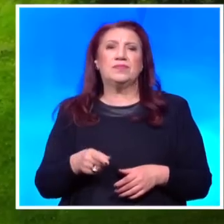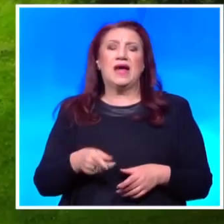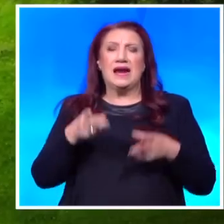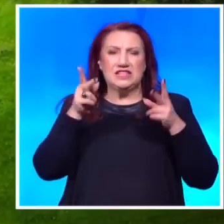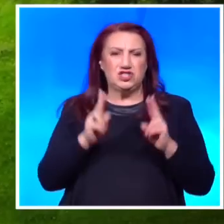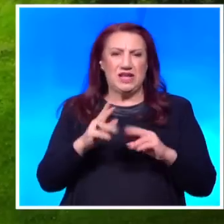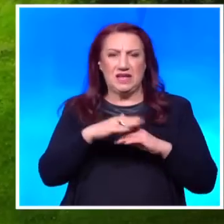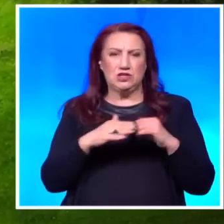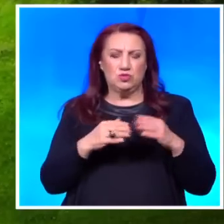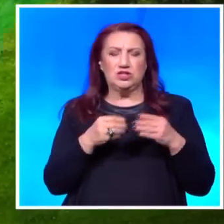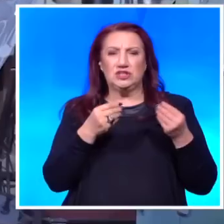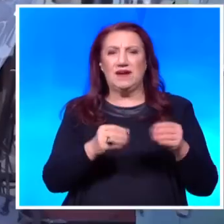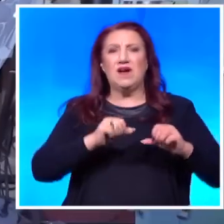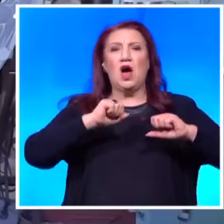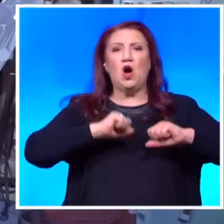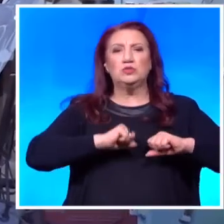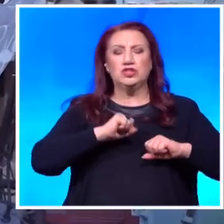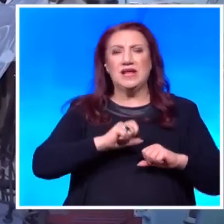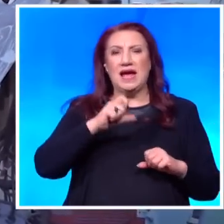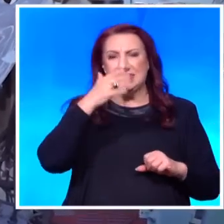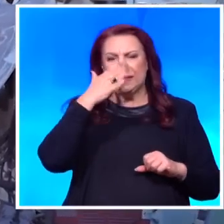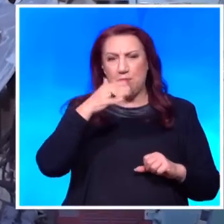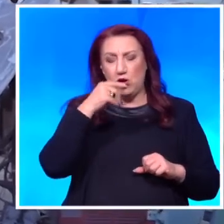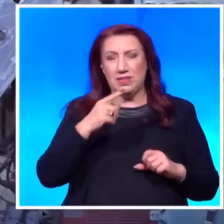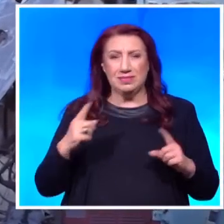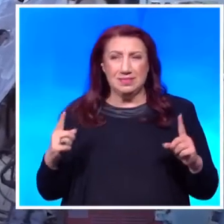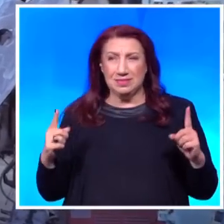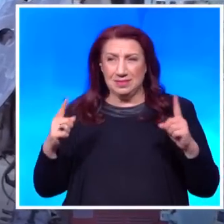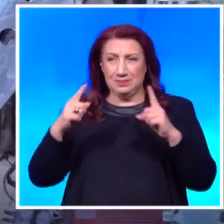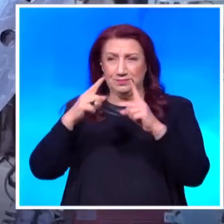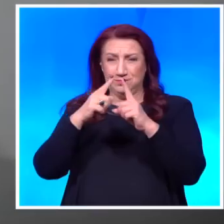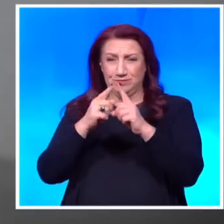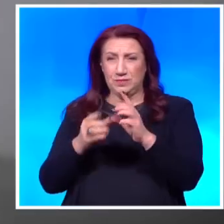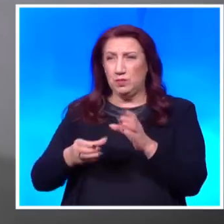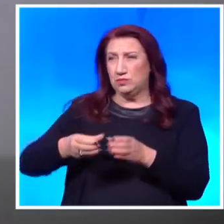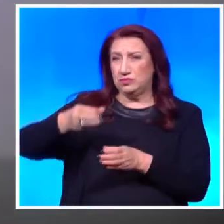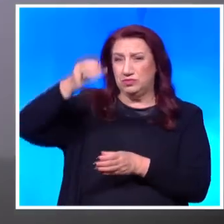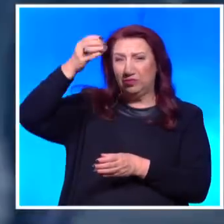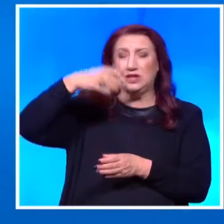на върха на пилона е предвидено сигнално осветление, което ще се захранва с дизелов генератор.